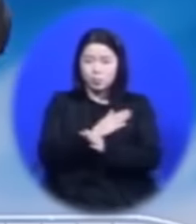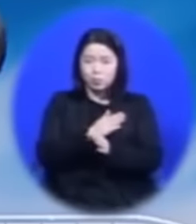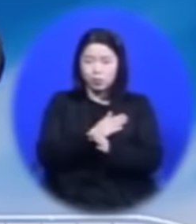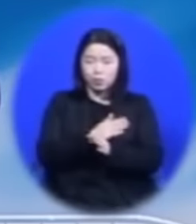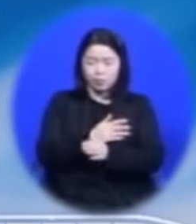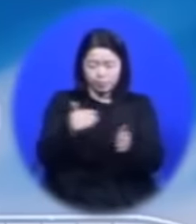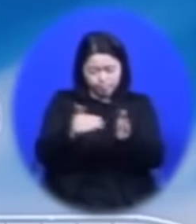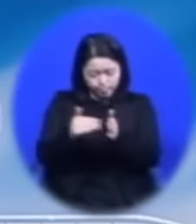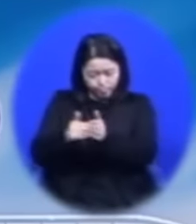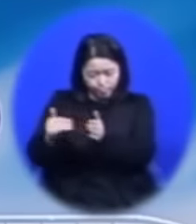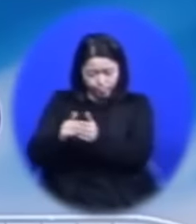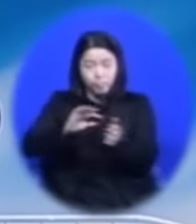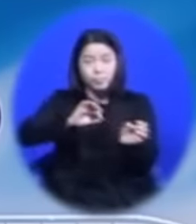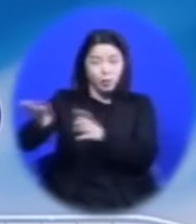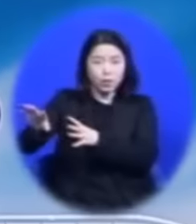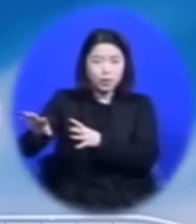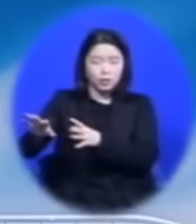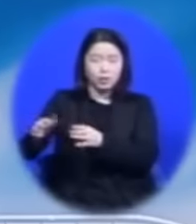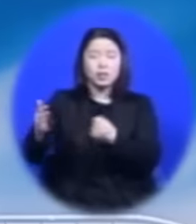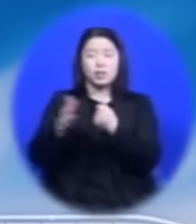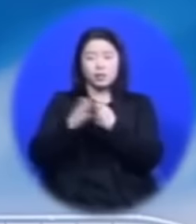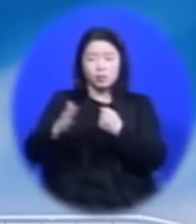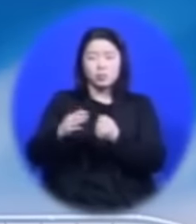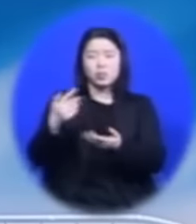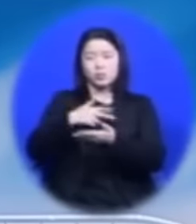해야 주님이 들어오실 거 아니겠어요?